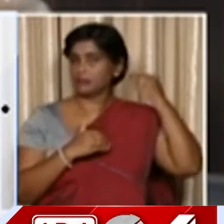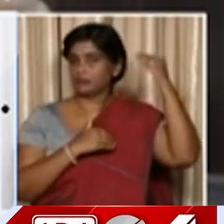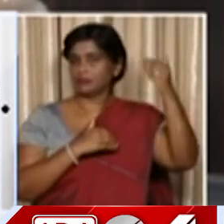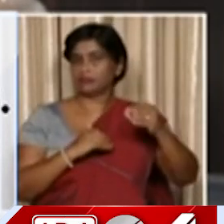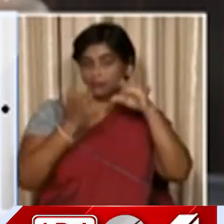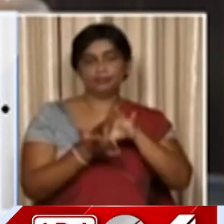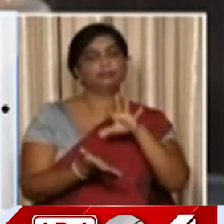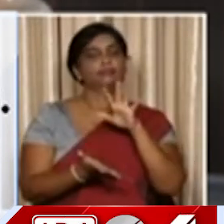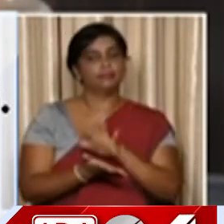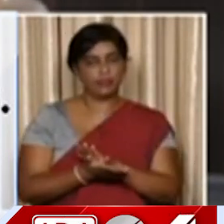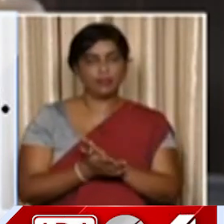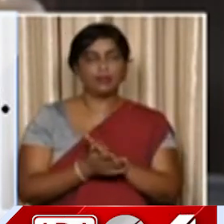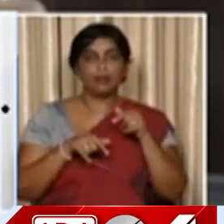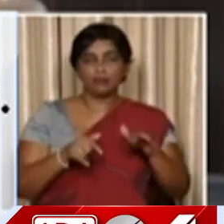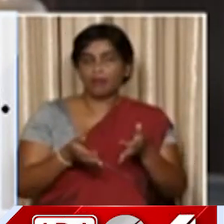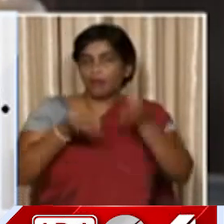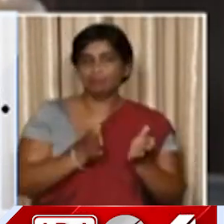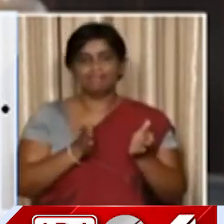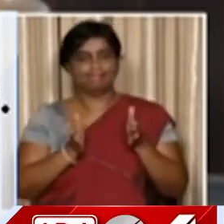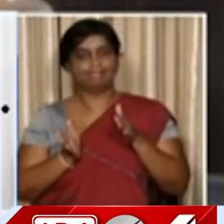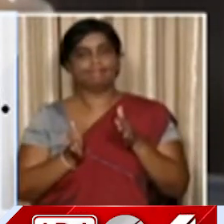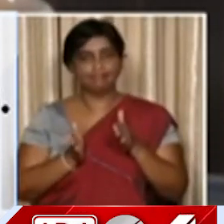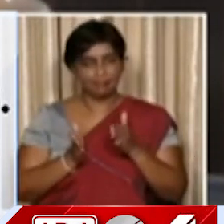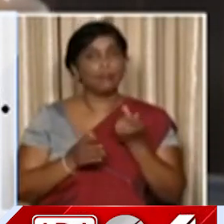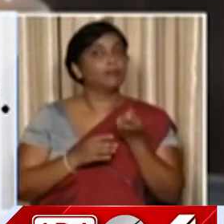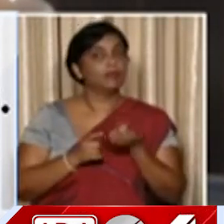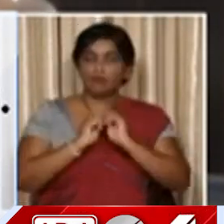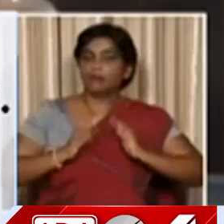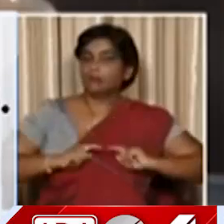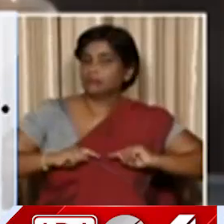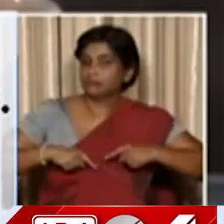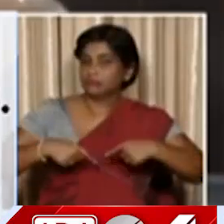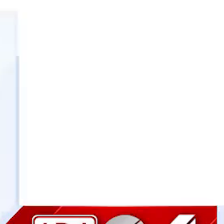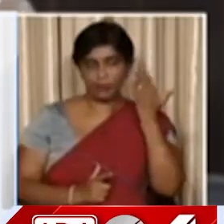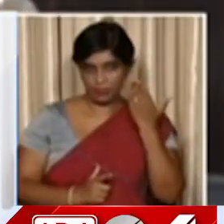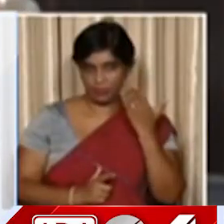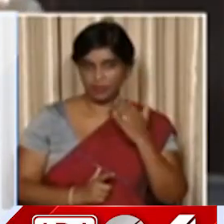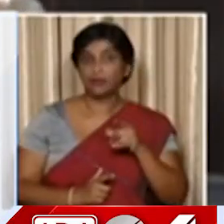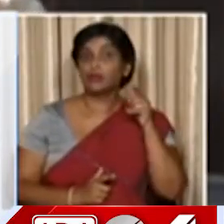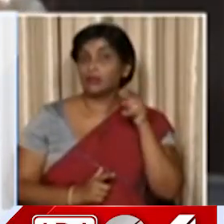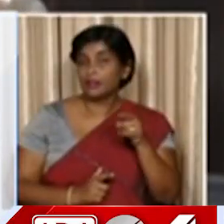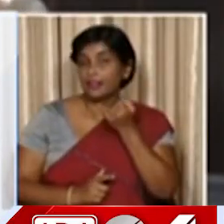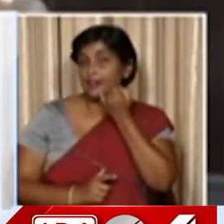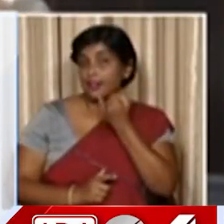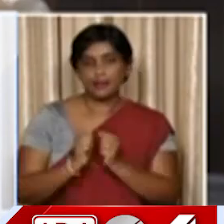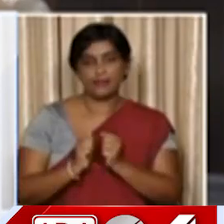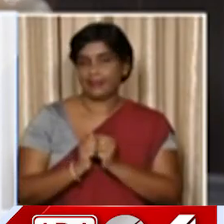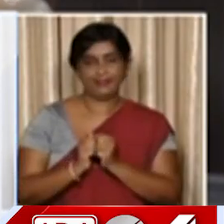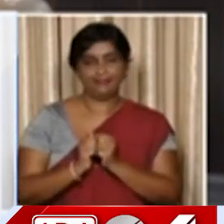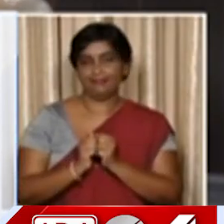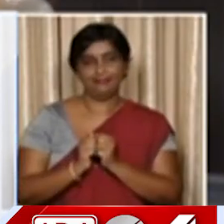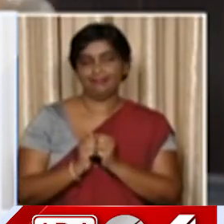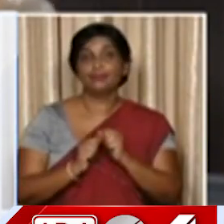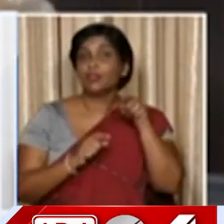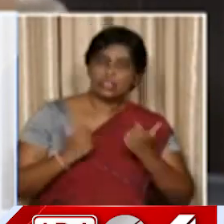ගත යුතු කාලයයි පීල්ල මත තැබූ ආර්ථික යලිත් පීලි මත දුවවන්නට හැකි වන්නේ එවිටයි ඒක ලිහිසි පහසු කාර්යක් නෙවෙයි නමුත්